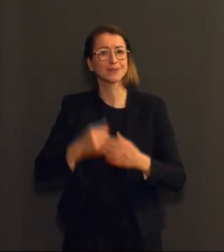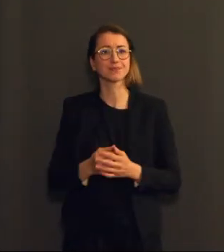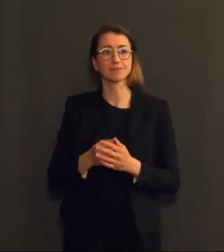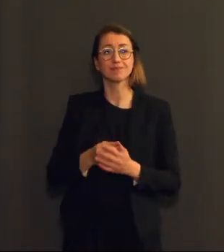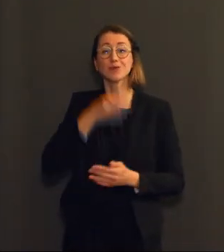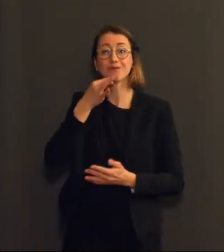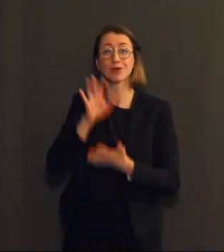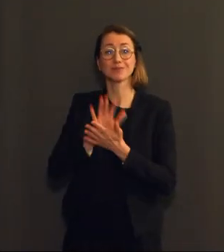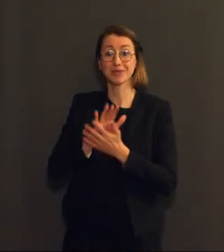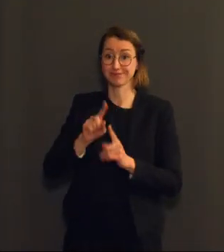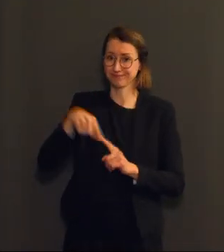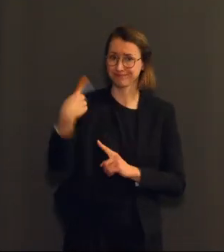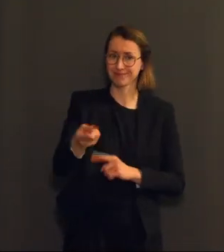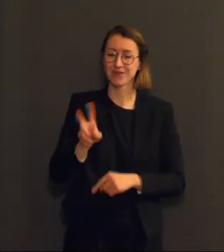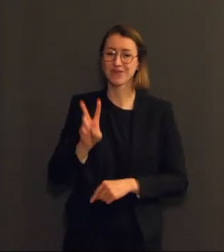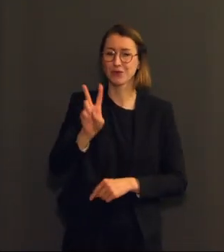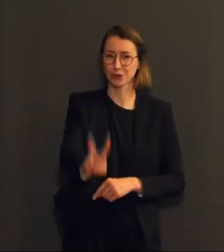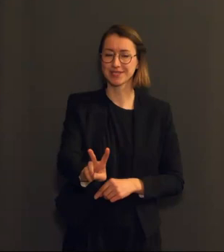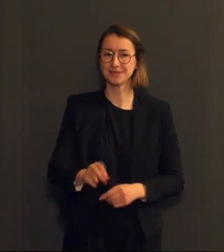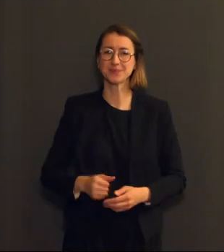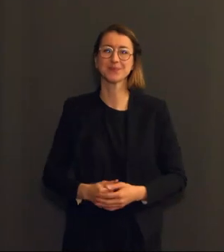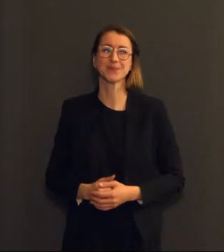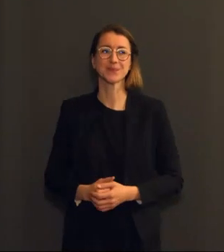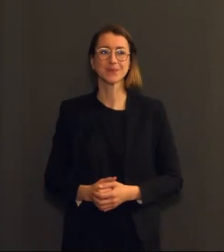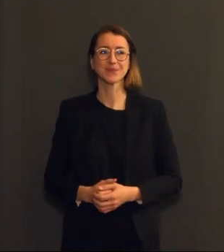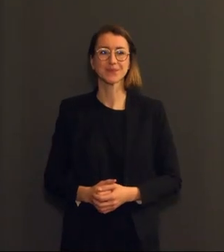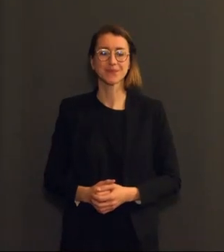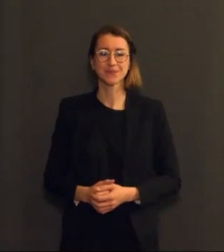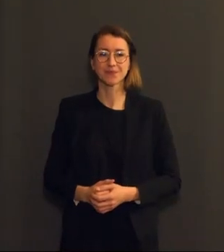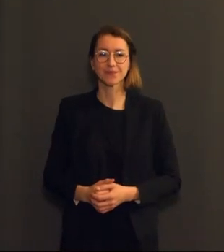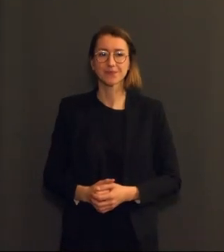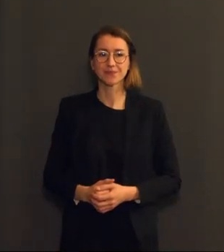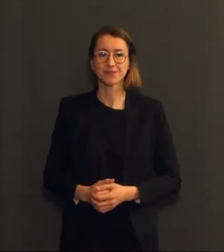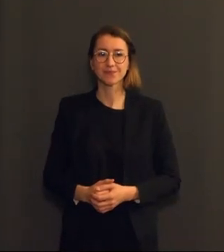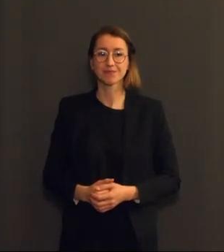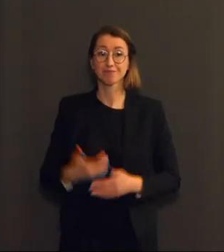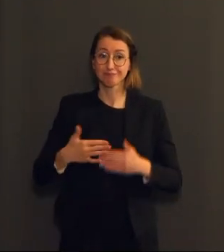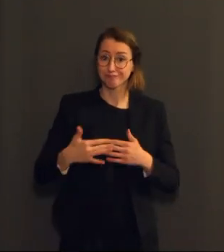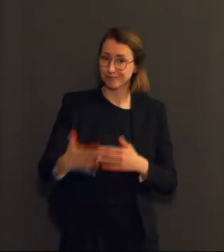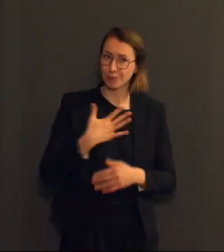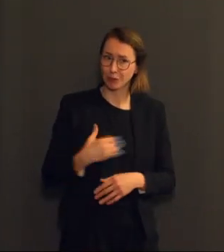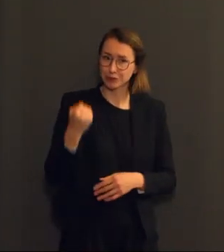prochain pour le prochain point d'information. D'ici là, passez une très bonne semaine.